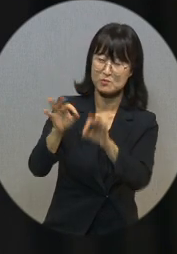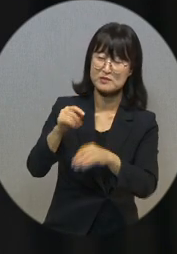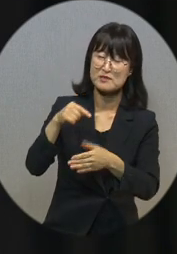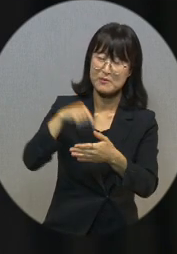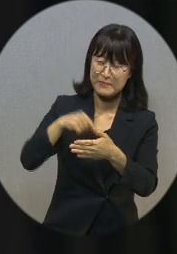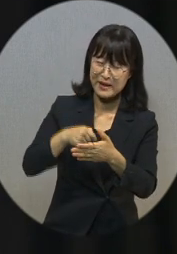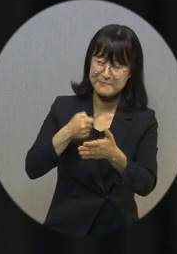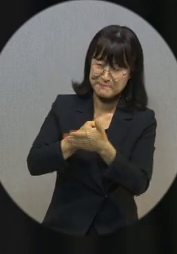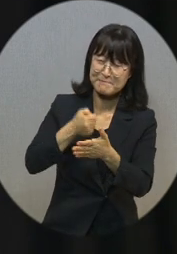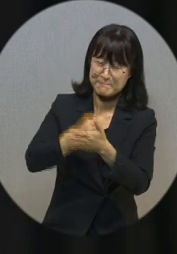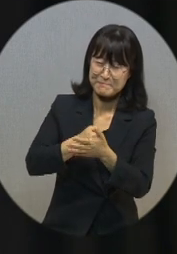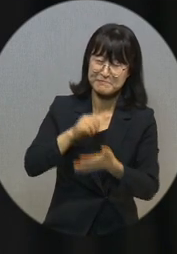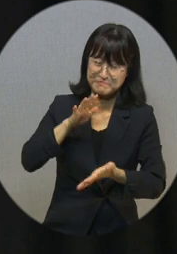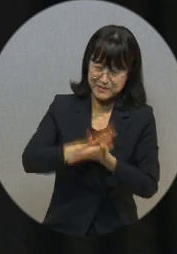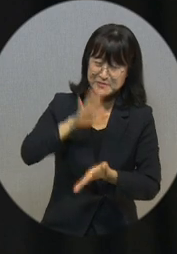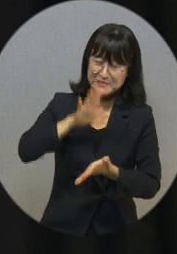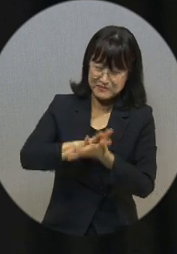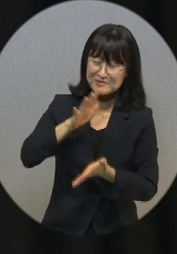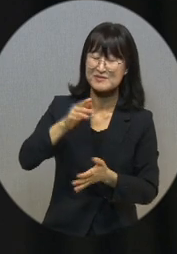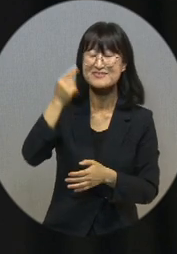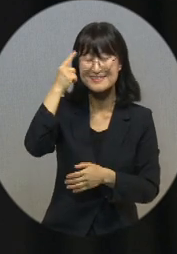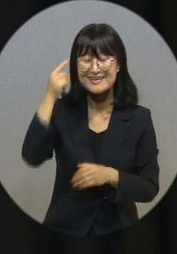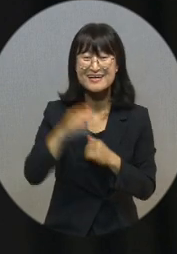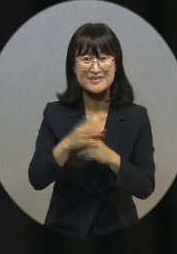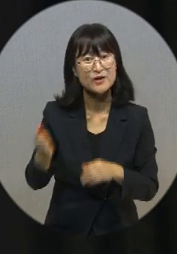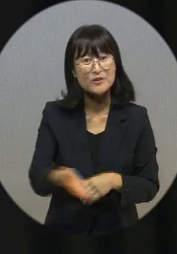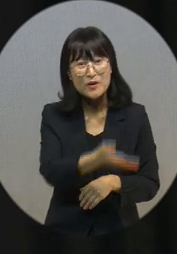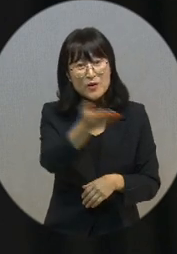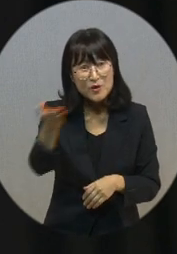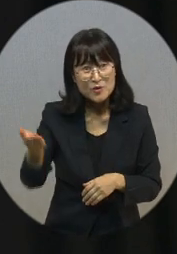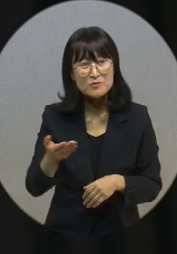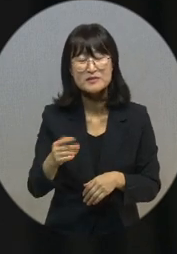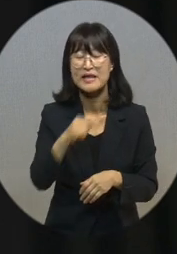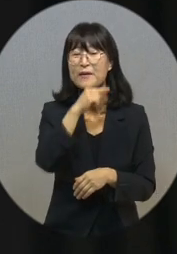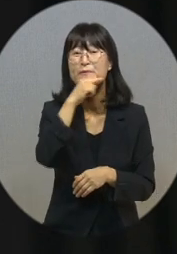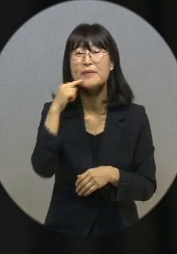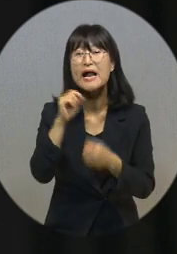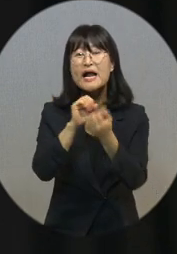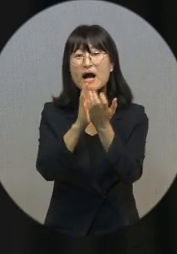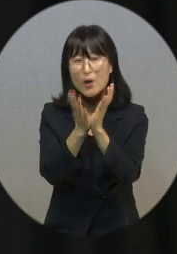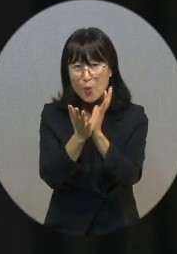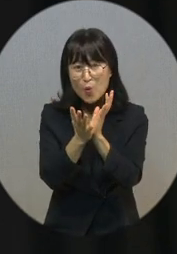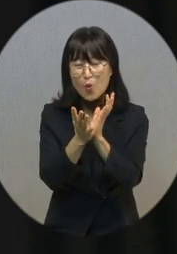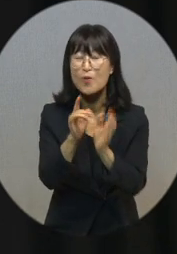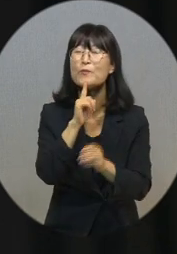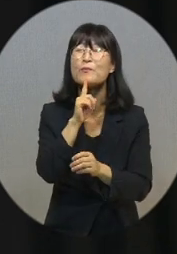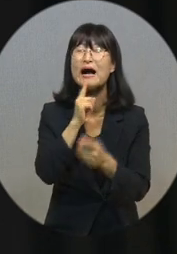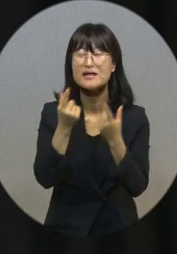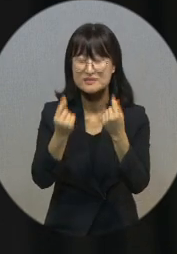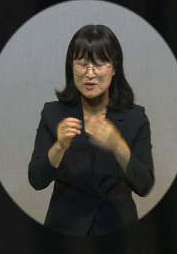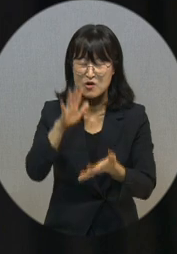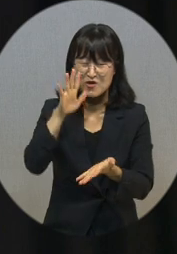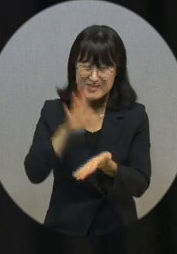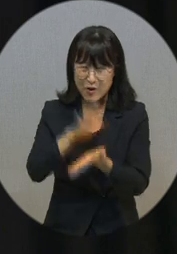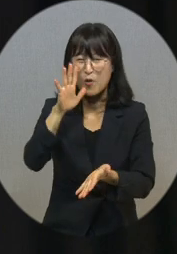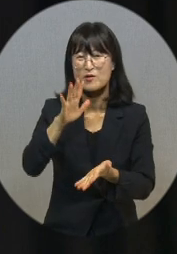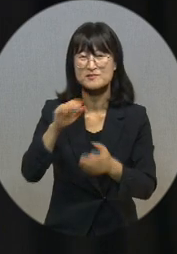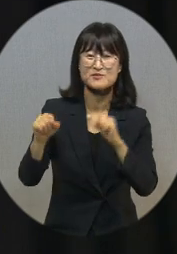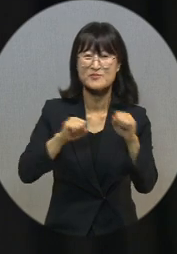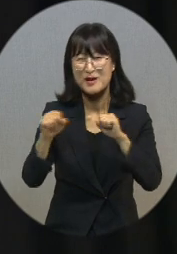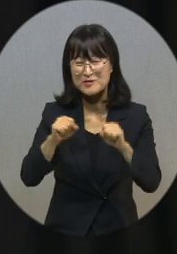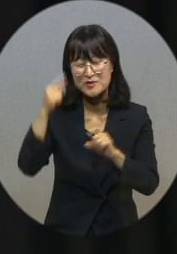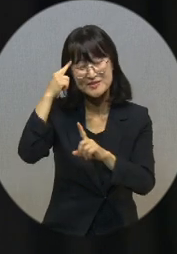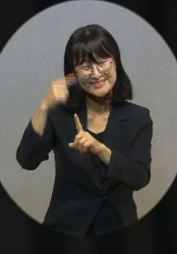공감TV 이제 시청하시는 여러분들께서도 네. 이제 그런 빨간 꽃의 그 꽃말처럼 네. 열정을 가지시고